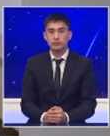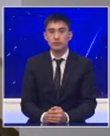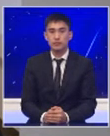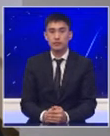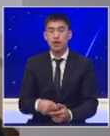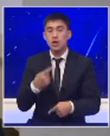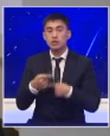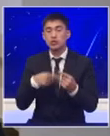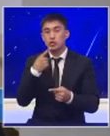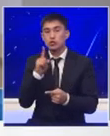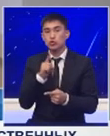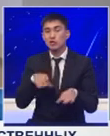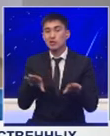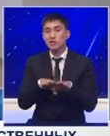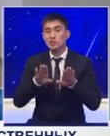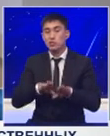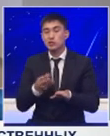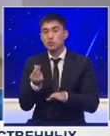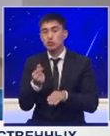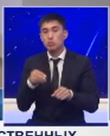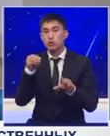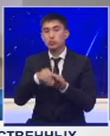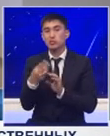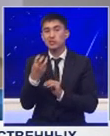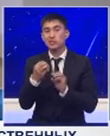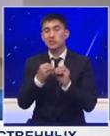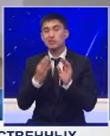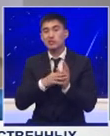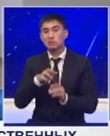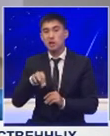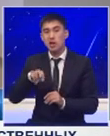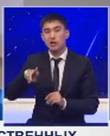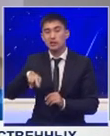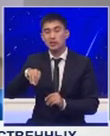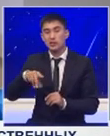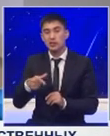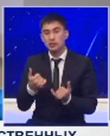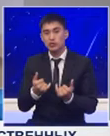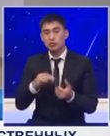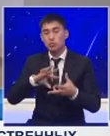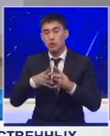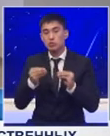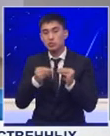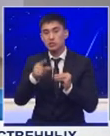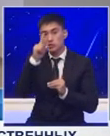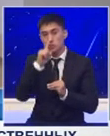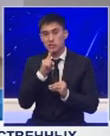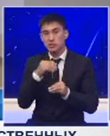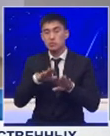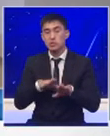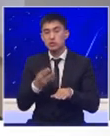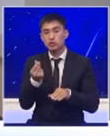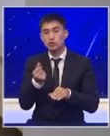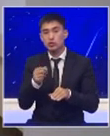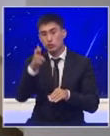следует отметить что также в Местный бюджет поступило 319 миллиардов тенге на сегодня по итогам 10 месяцев из местного